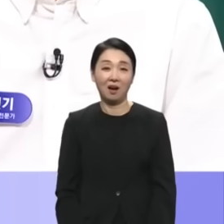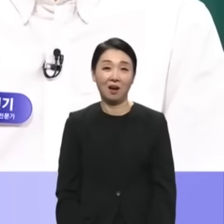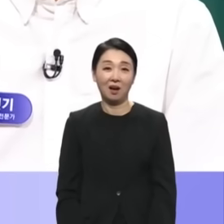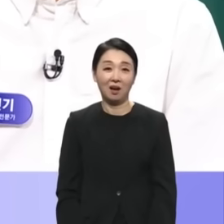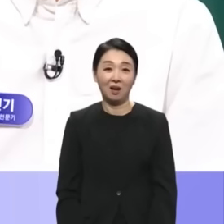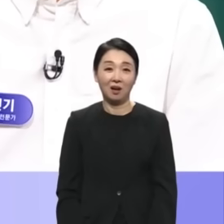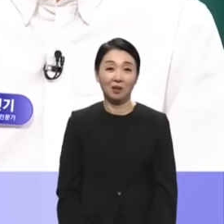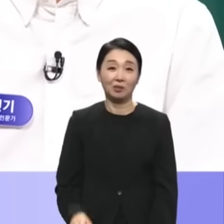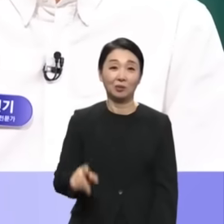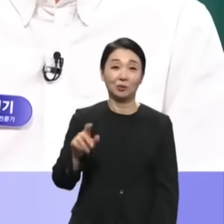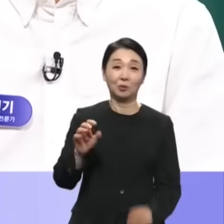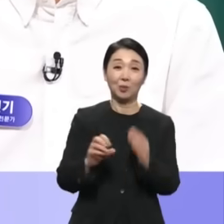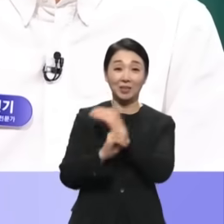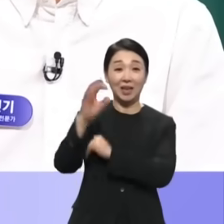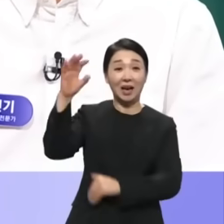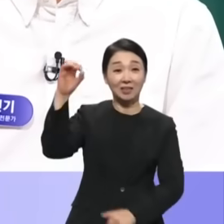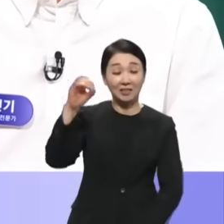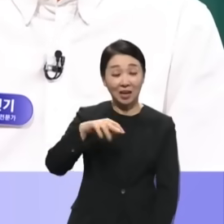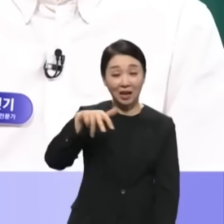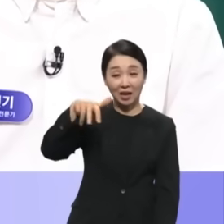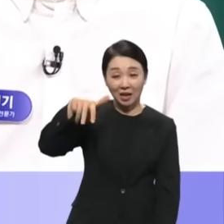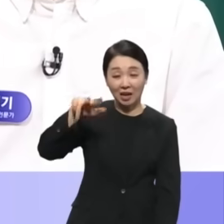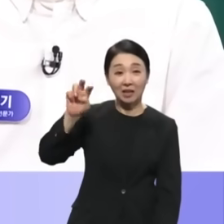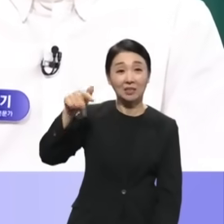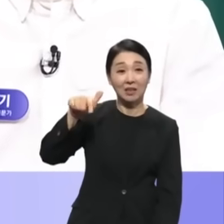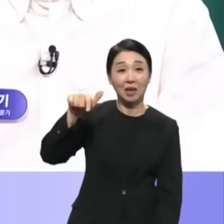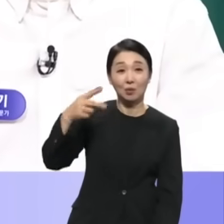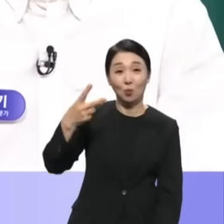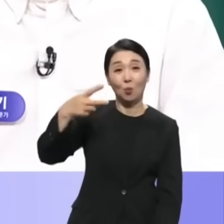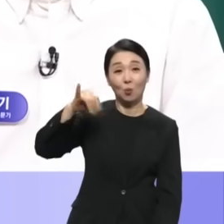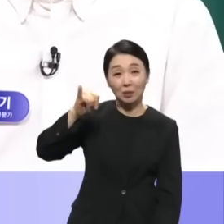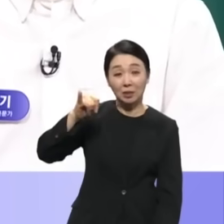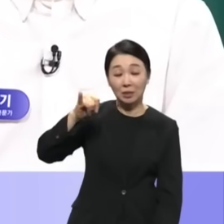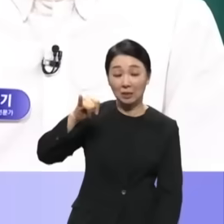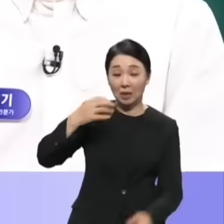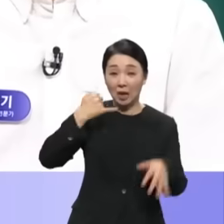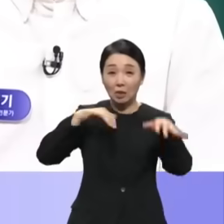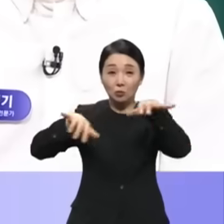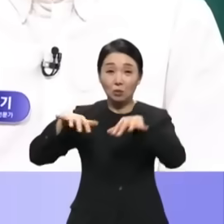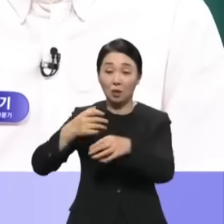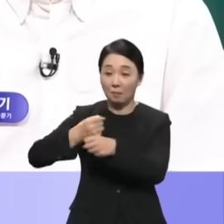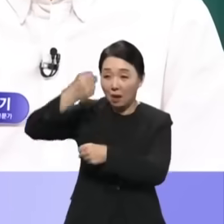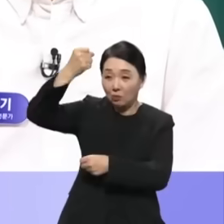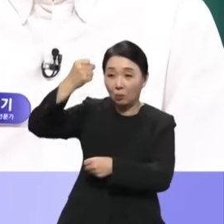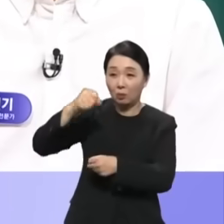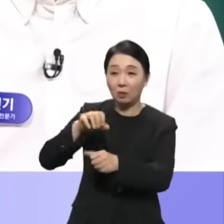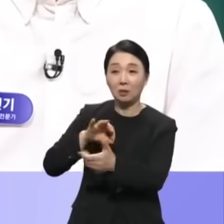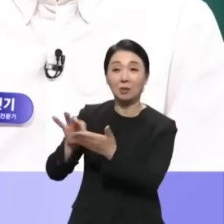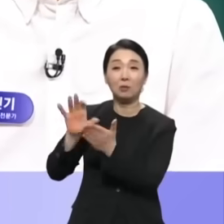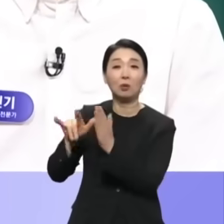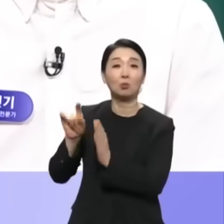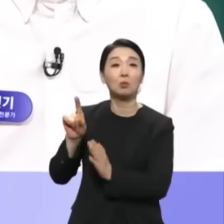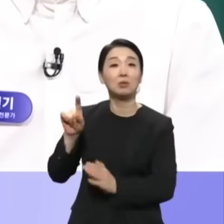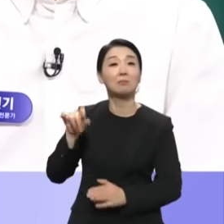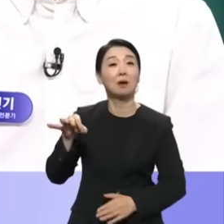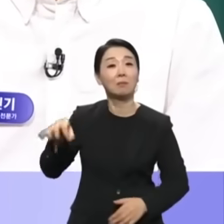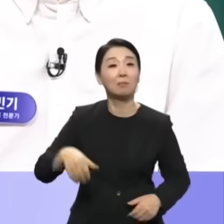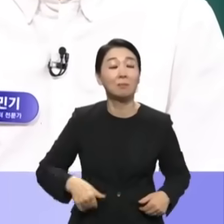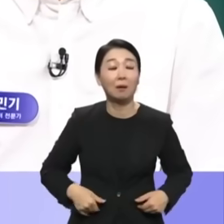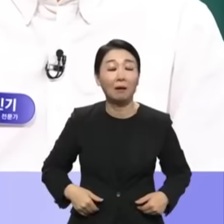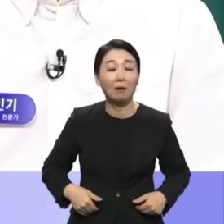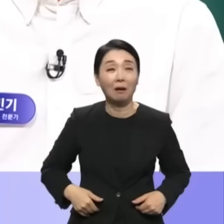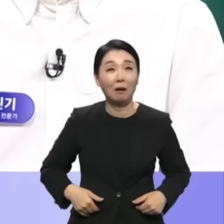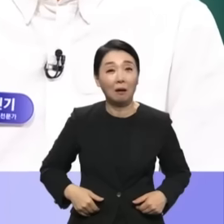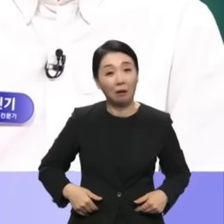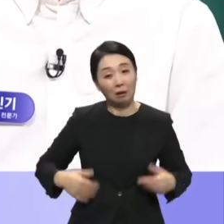있죠. 양양 장교리 해수욕장인데 예. 파라솔 펴는 데만 10만 원을 내야 된다는 거예요. 그래서